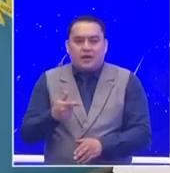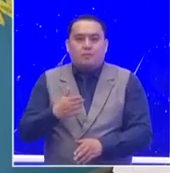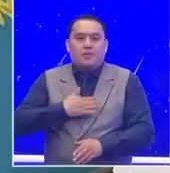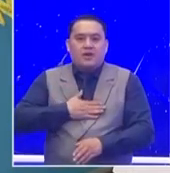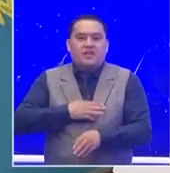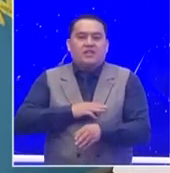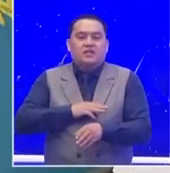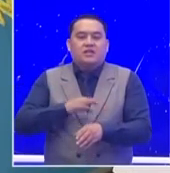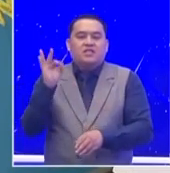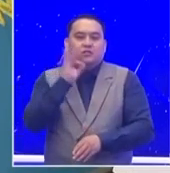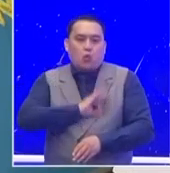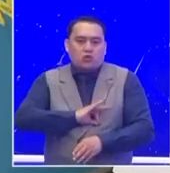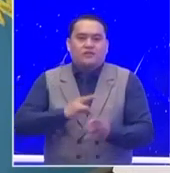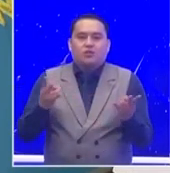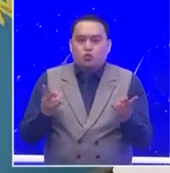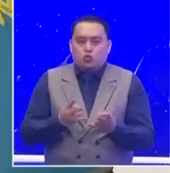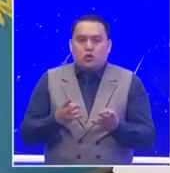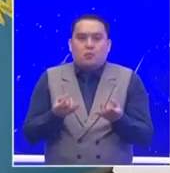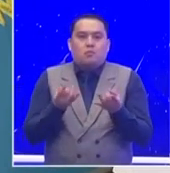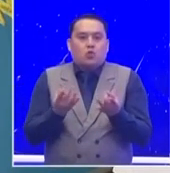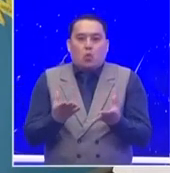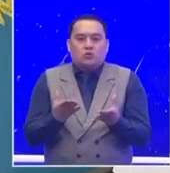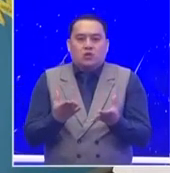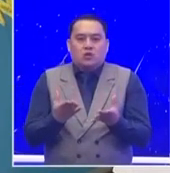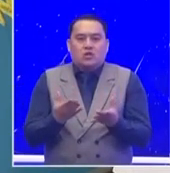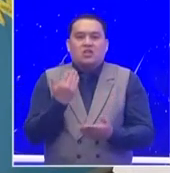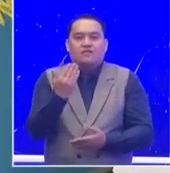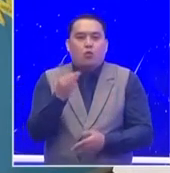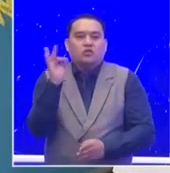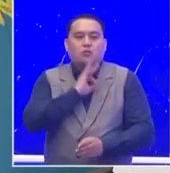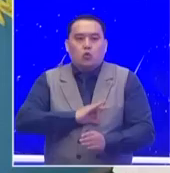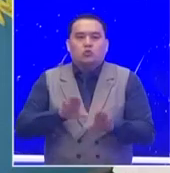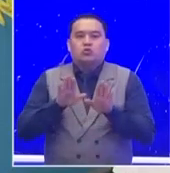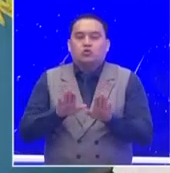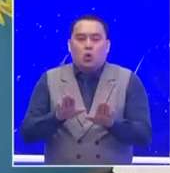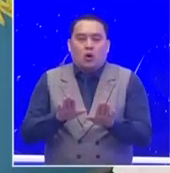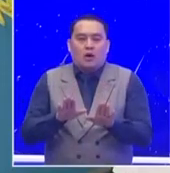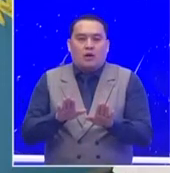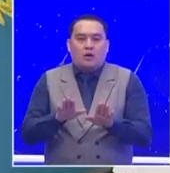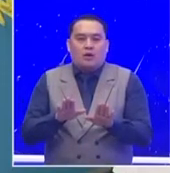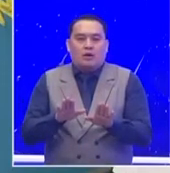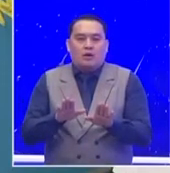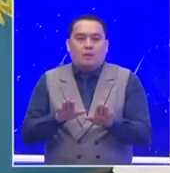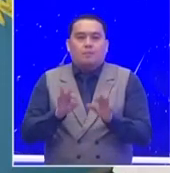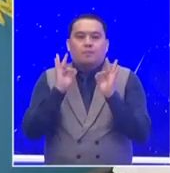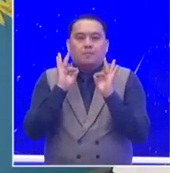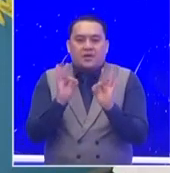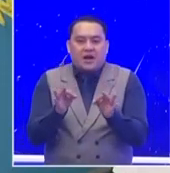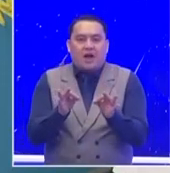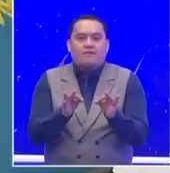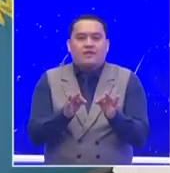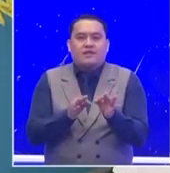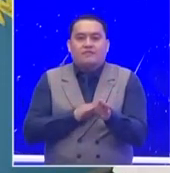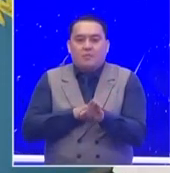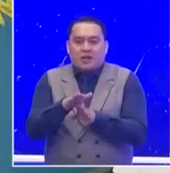должны освоить. Это же не так просто. Ее можно освоить только при правильной организации